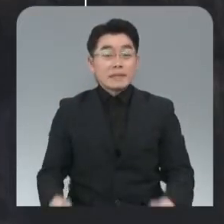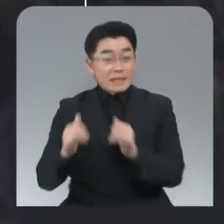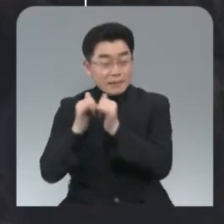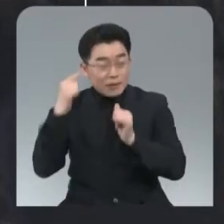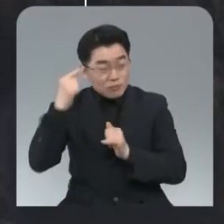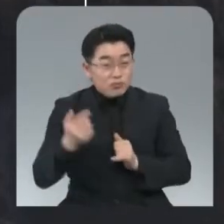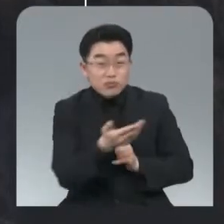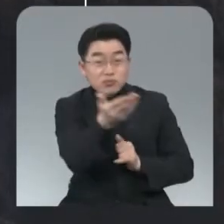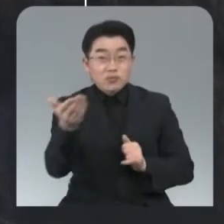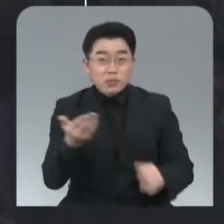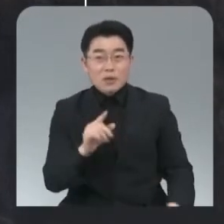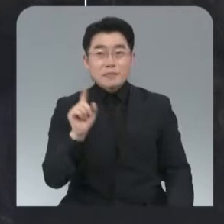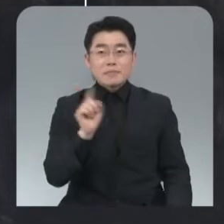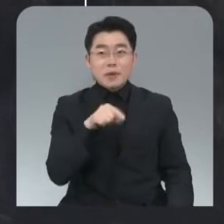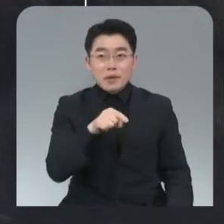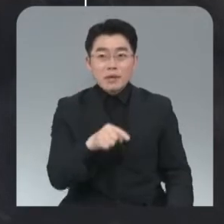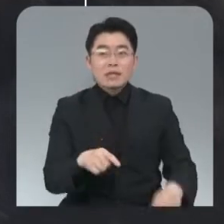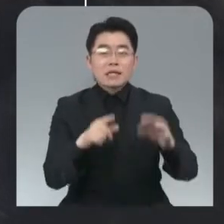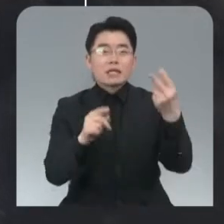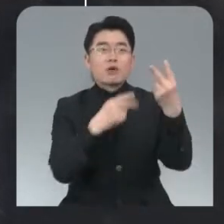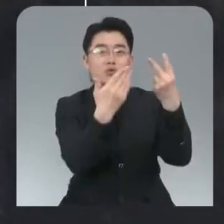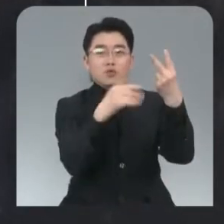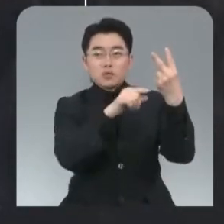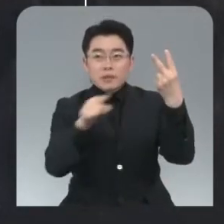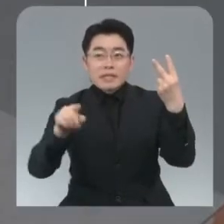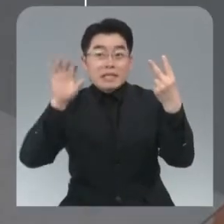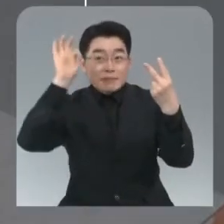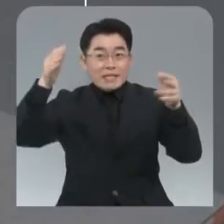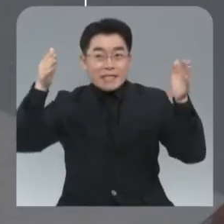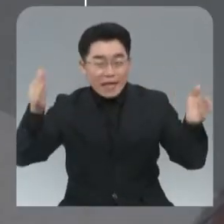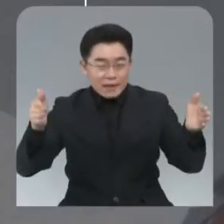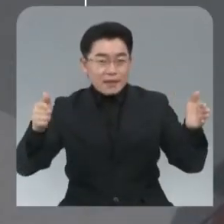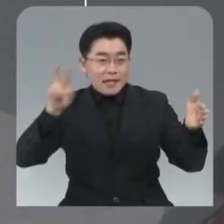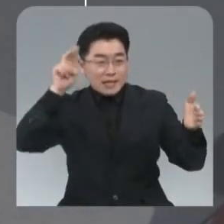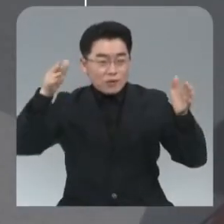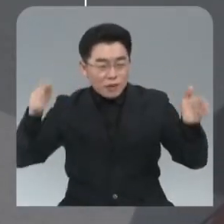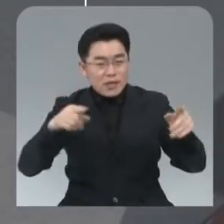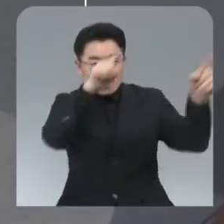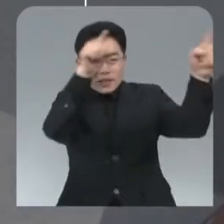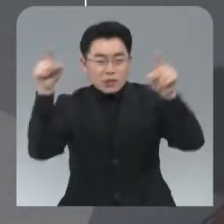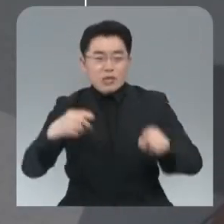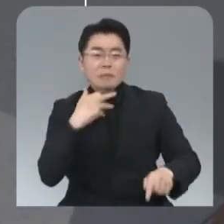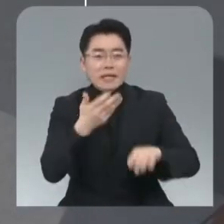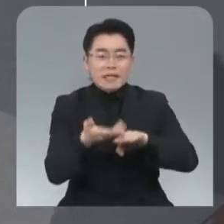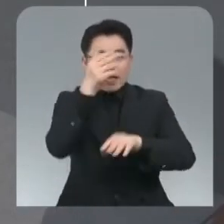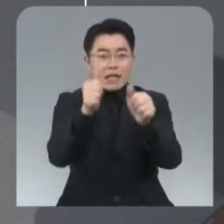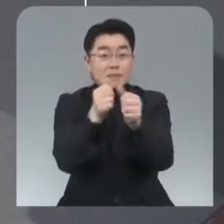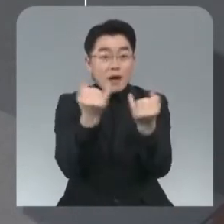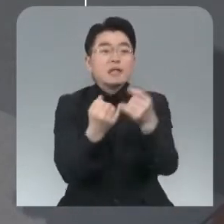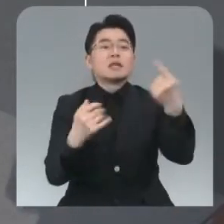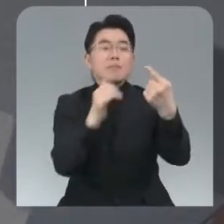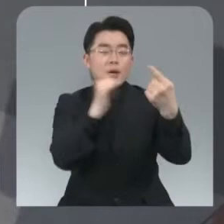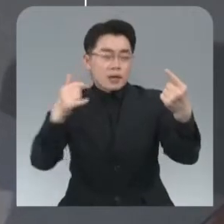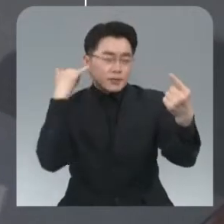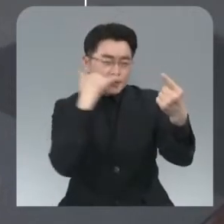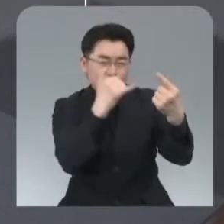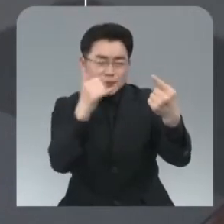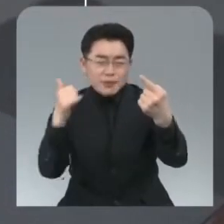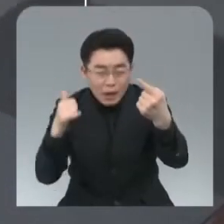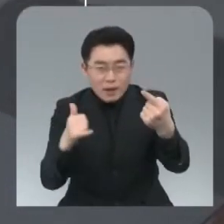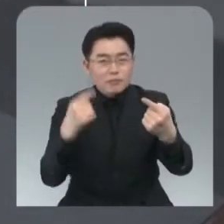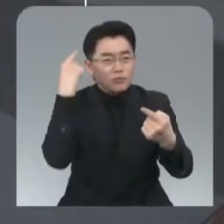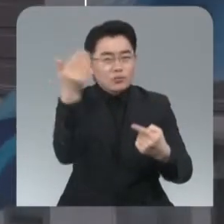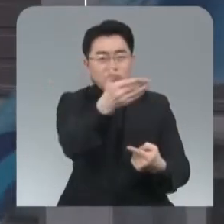K스텔 리서치에 의뢰해 9일과 10일 유무선 전화 면접으로 전국 18세 이상 남녀 1,000명의 응답을 얻은